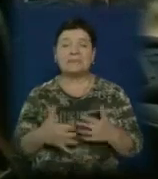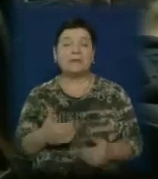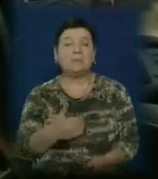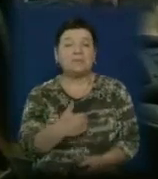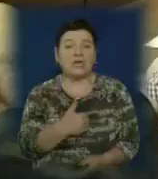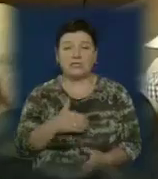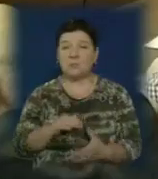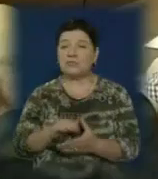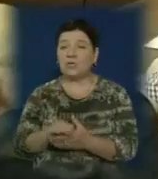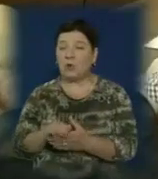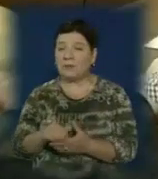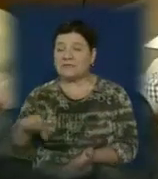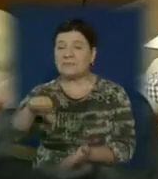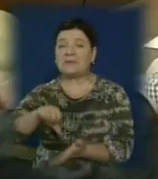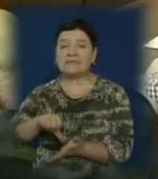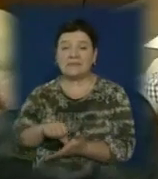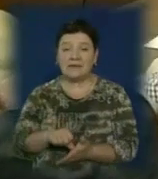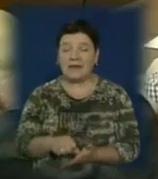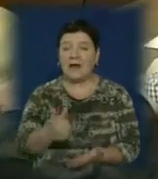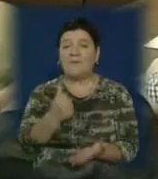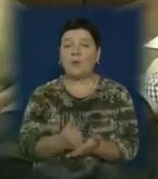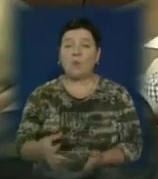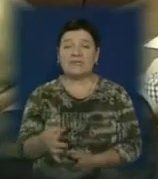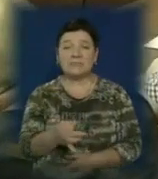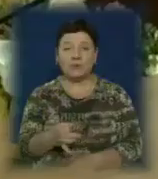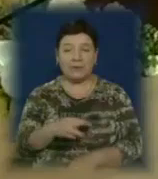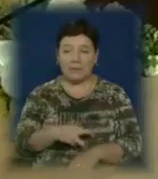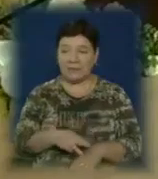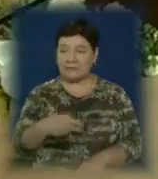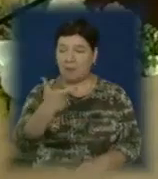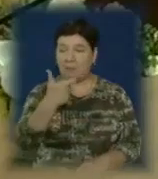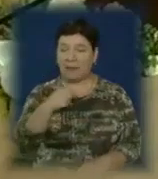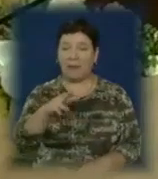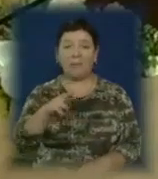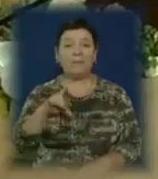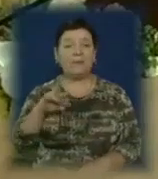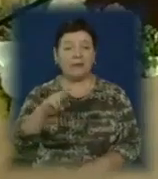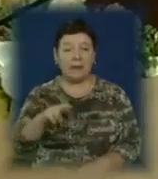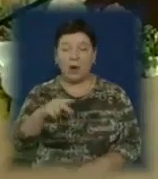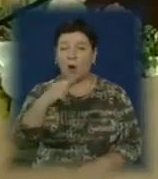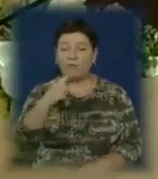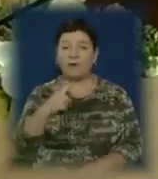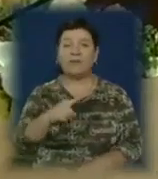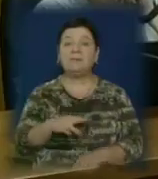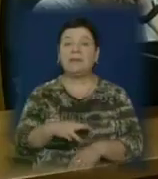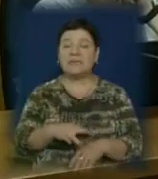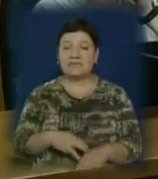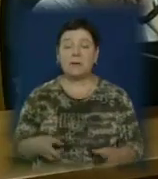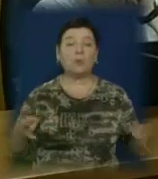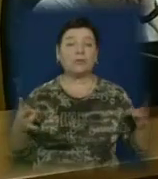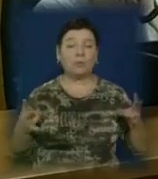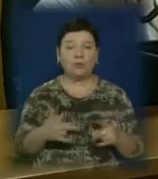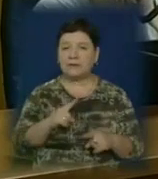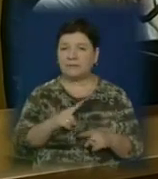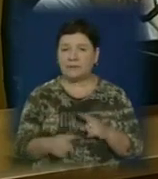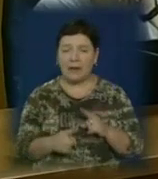бажаючих познайомитися із претендентами на пост очільника обласної міліції і пані Марія. Пенсіонерка переконана, правоохоронні органи потребують